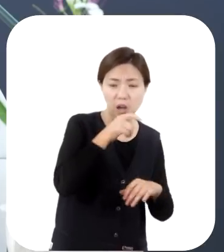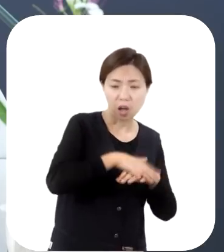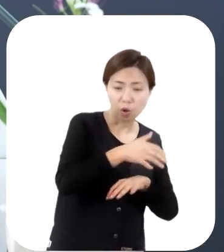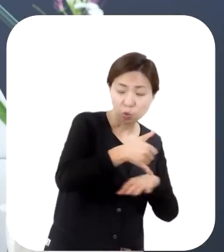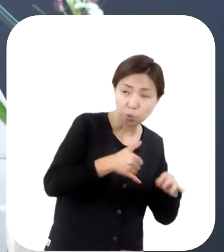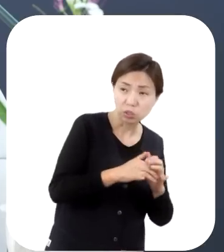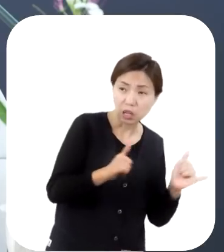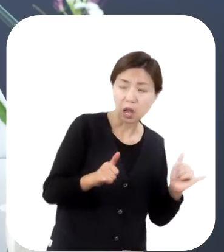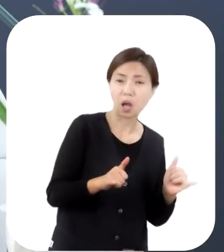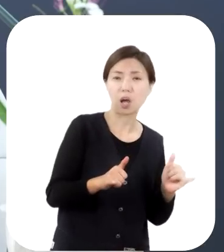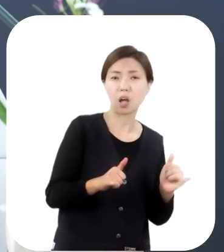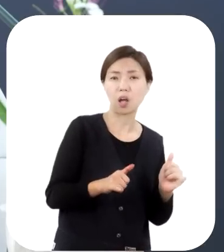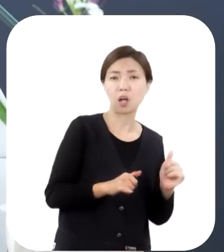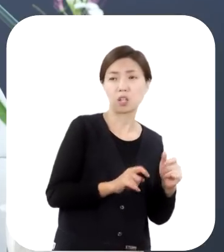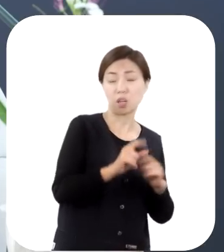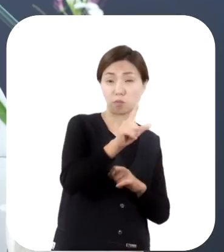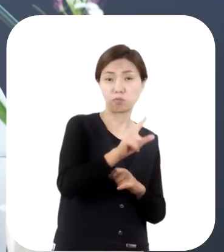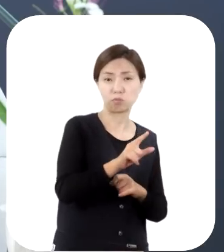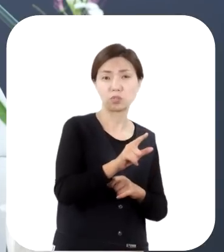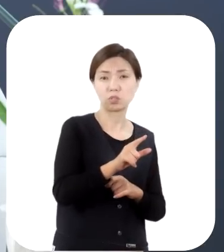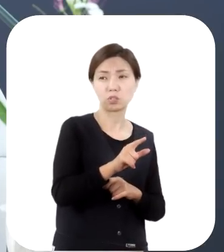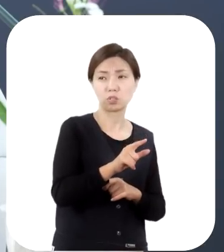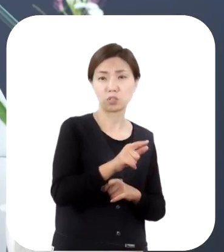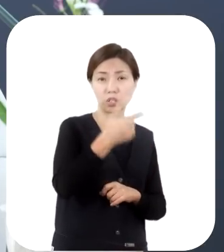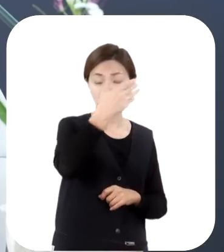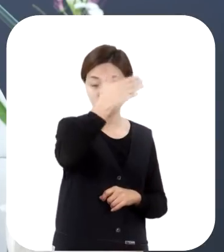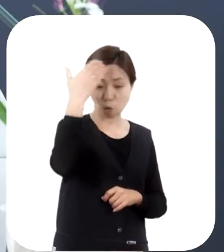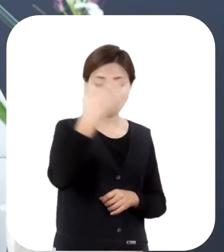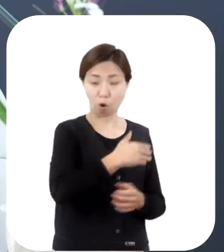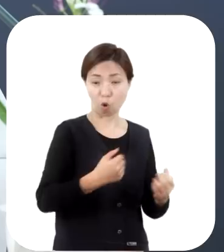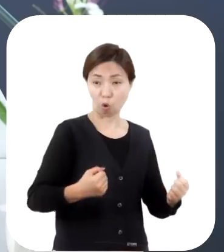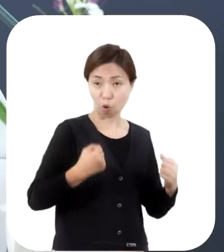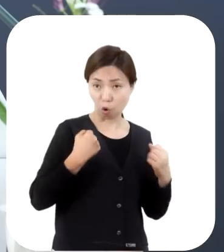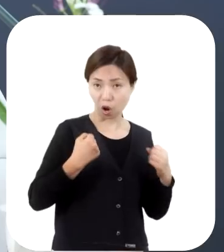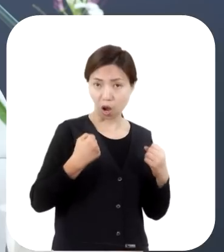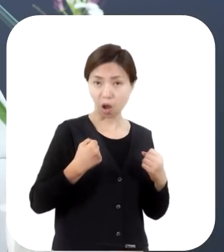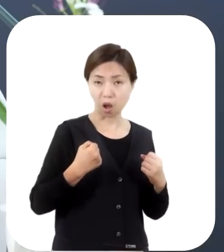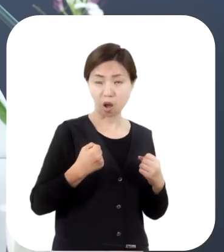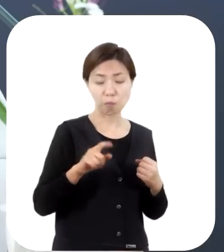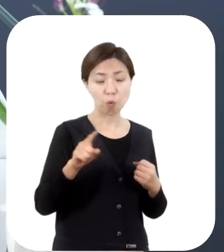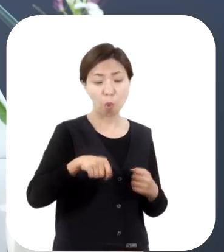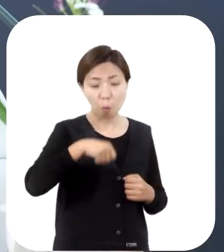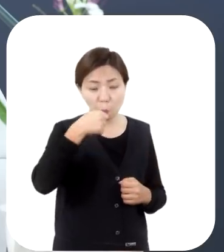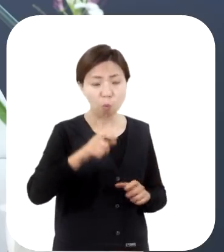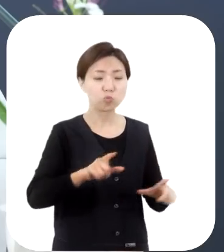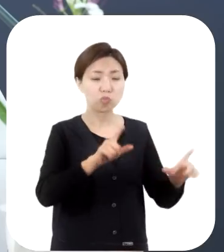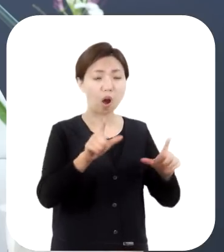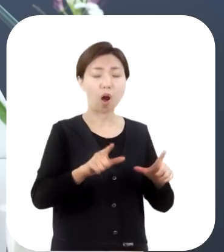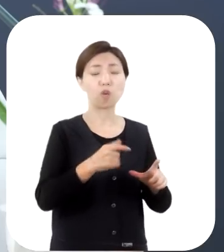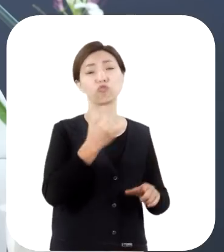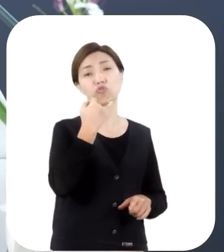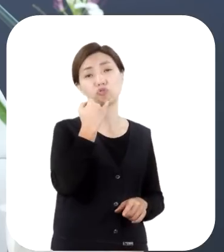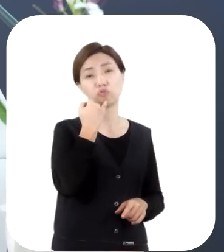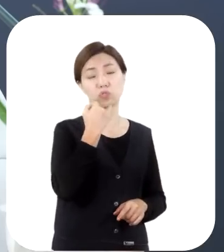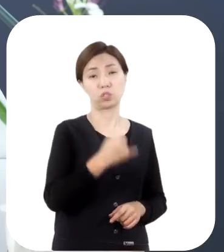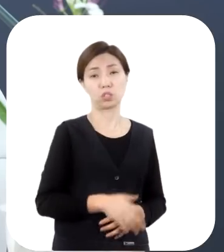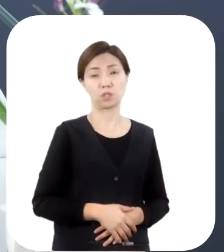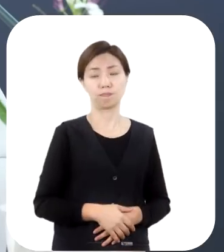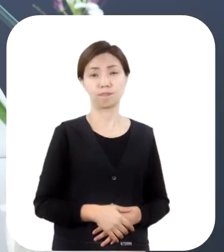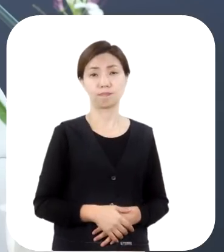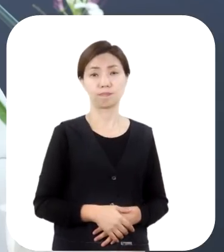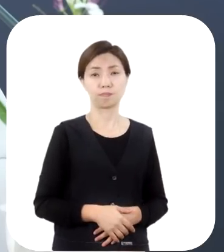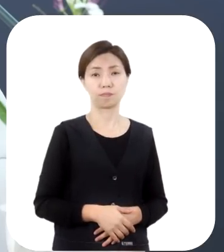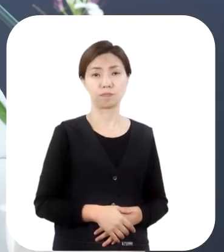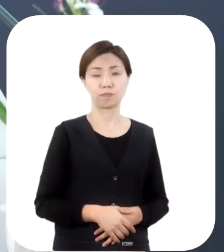오늘날 노동자를 하든 농노를 하든 다 젊었어는 건강하면 다밥 먹고 다 살지 않습니까?